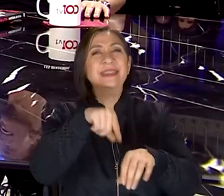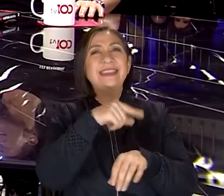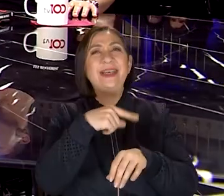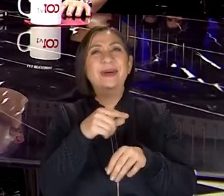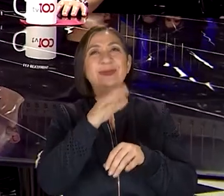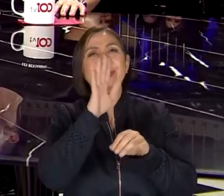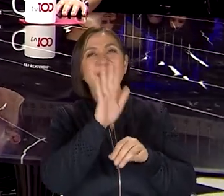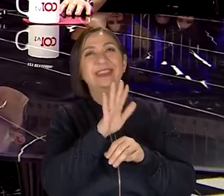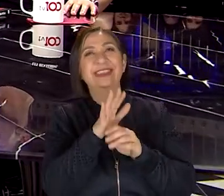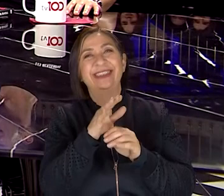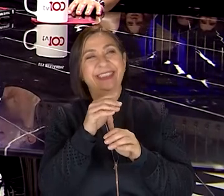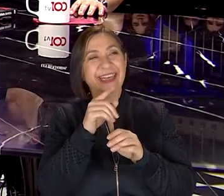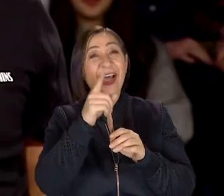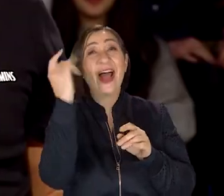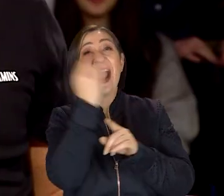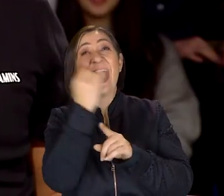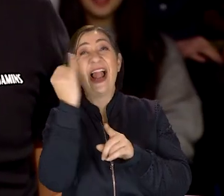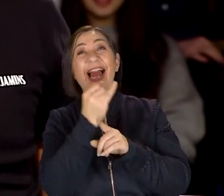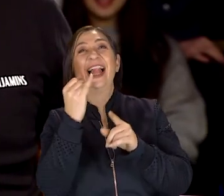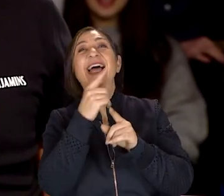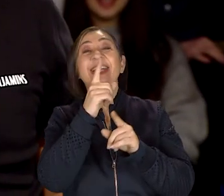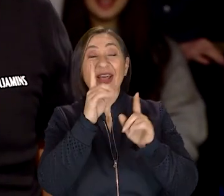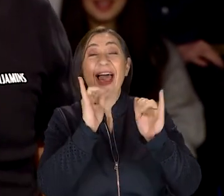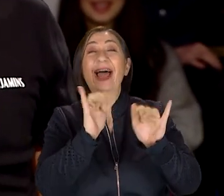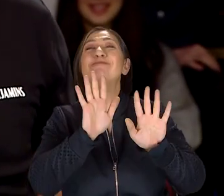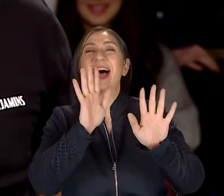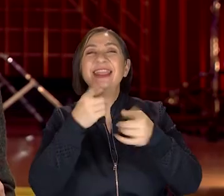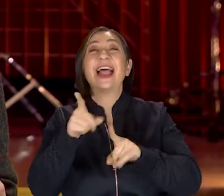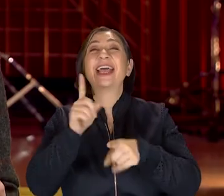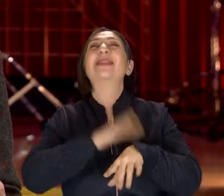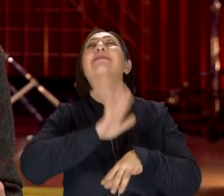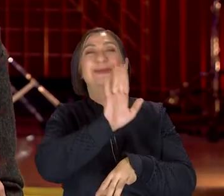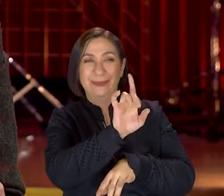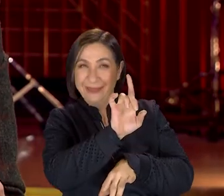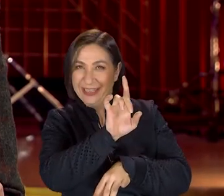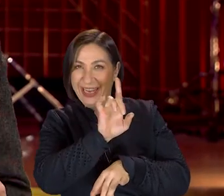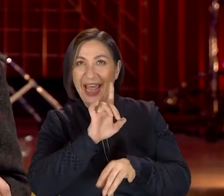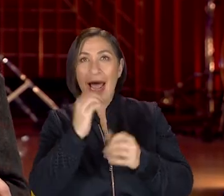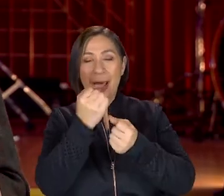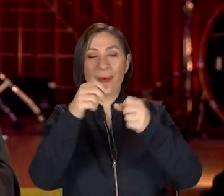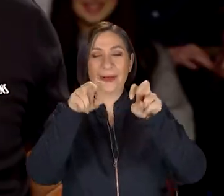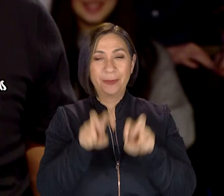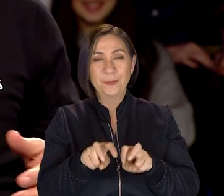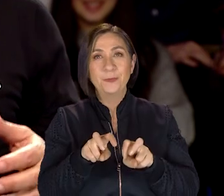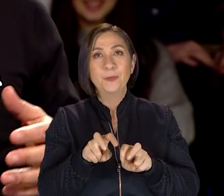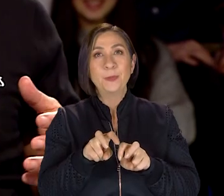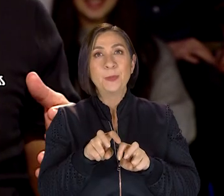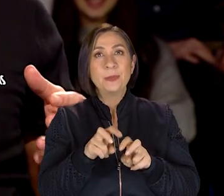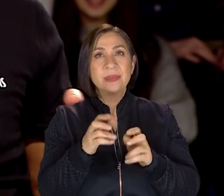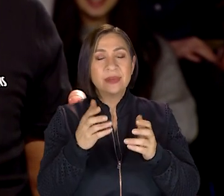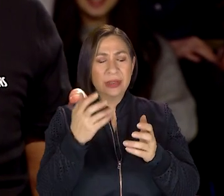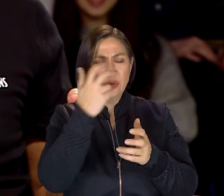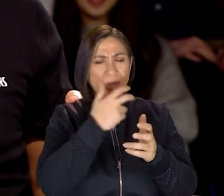Ya dur ya, şimdi yapma. Teacher, ya, teacher! Bir dakika, Serdar'ıma yapma, dur bir dakika, dur. Bir dakika. Abi arabaya bindik, şimdi böyle